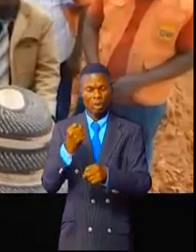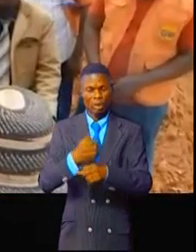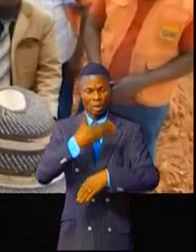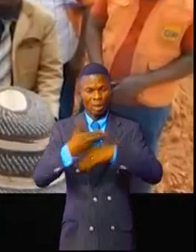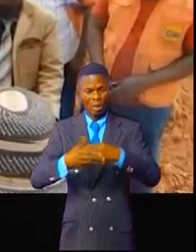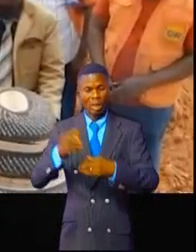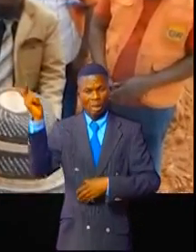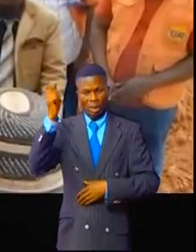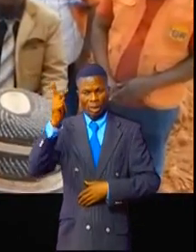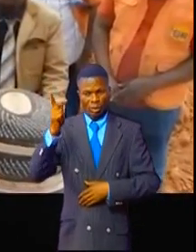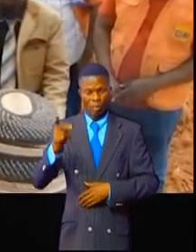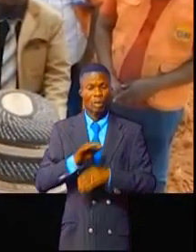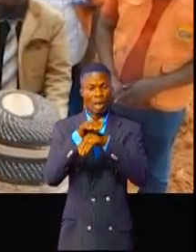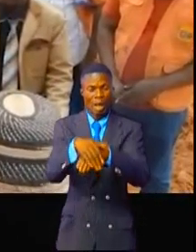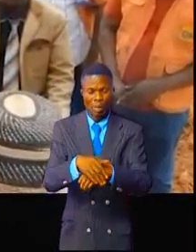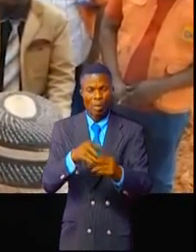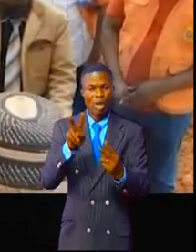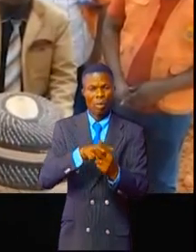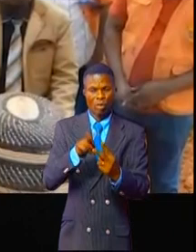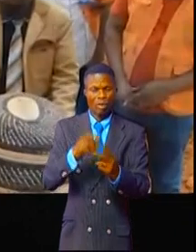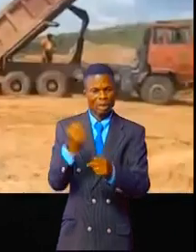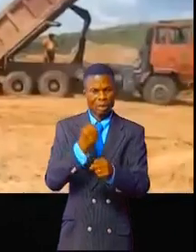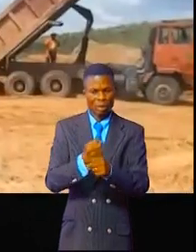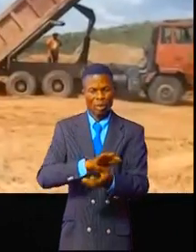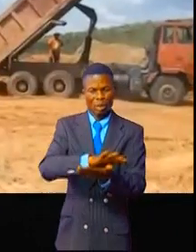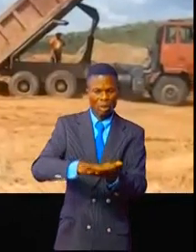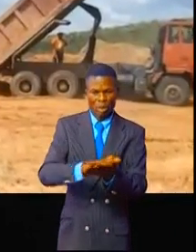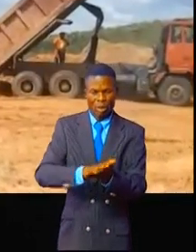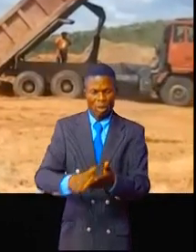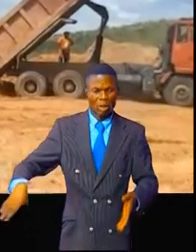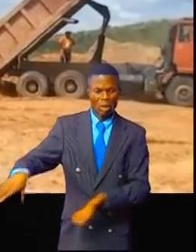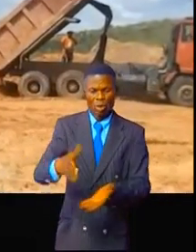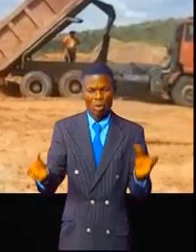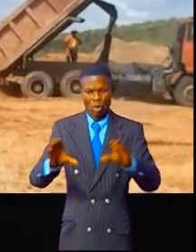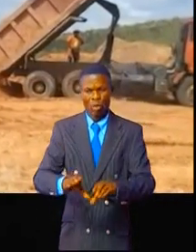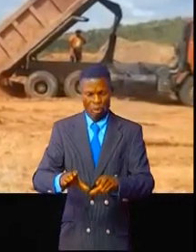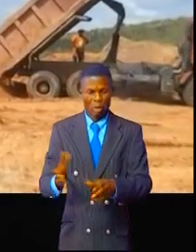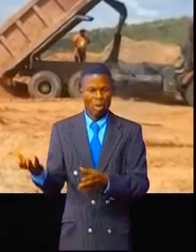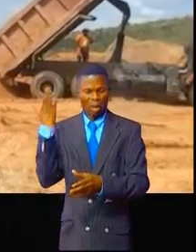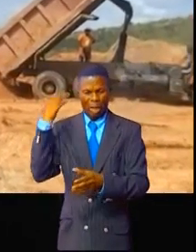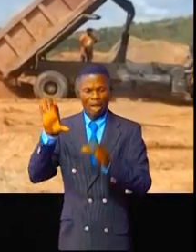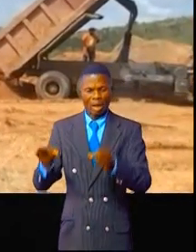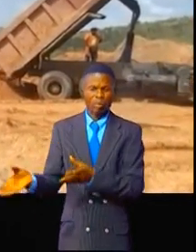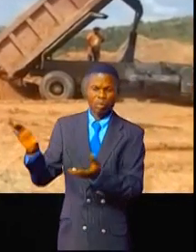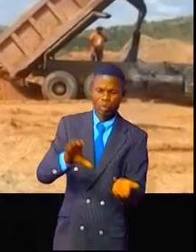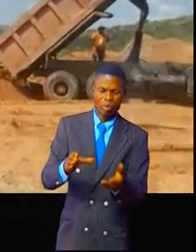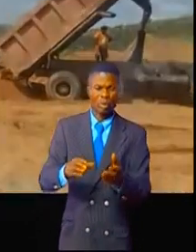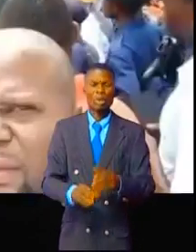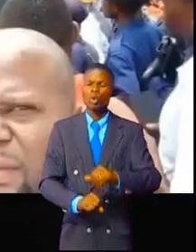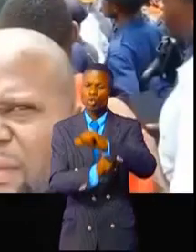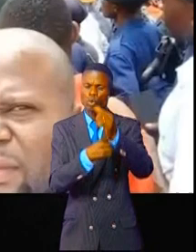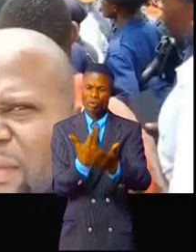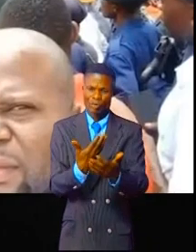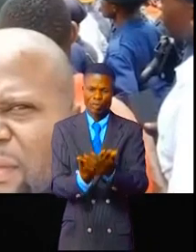kikwit ans vient d'intervenir provisoirement avec des travaux des rampes d érosion et qui ragent des bassins de rétention en amont une intervention provisoire